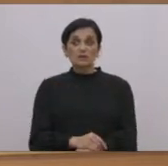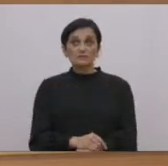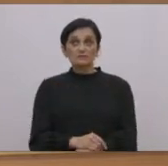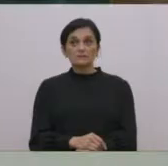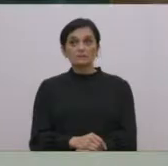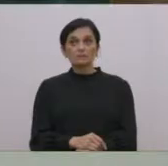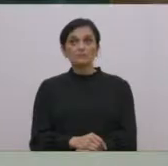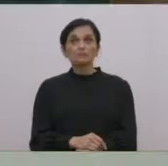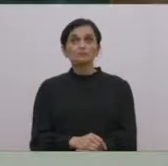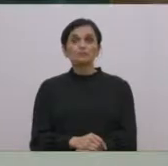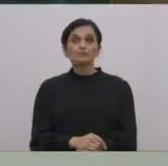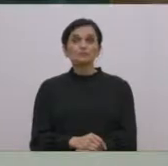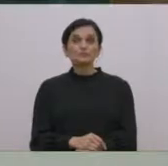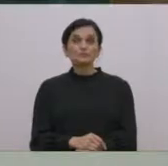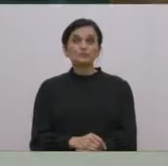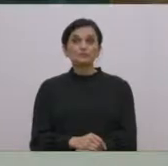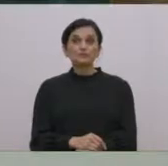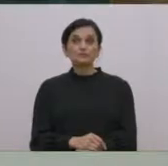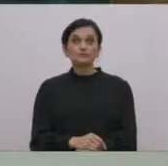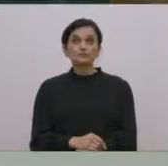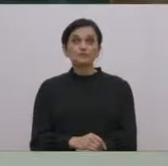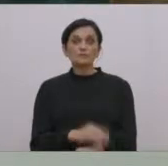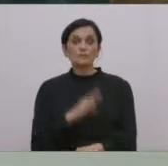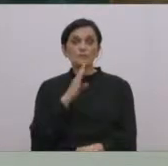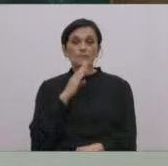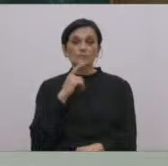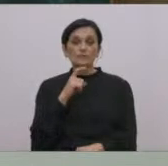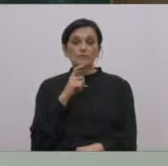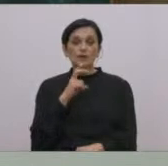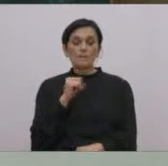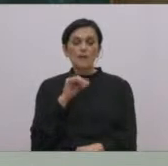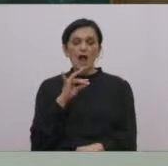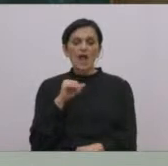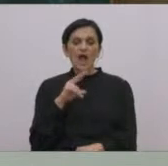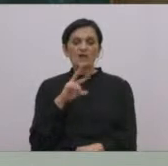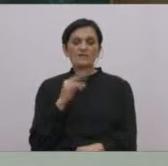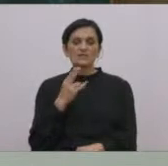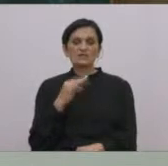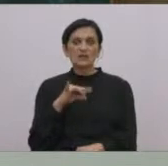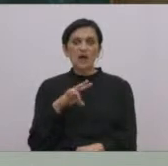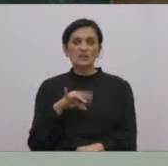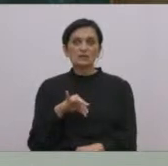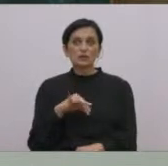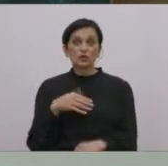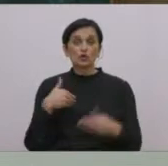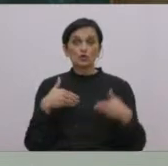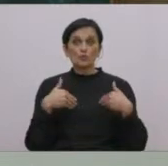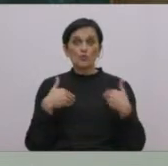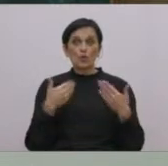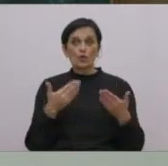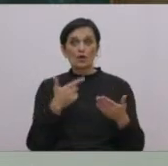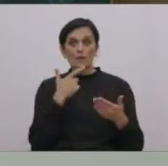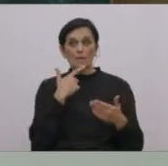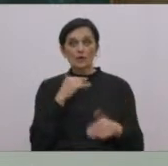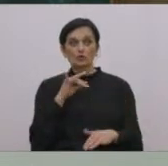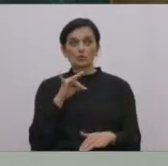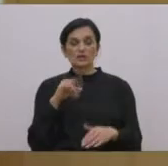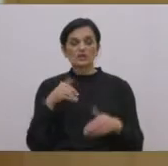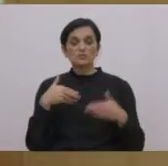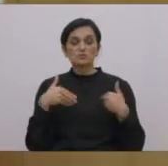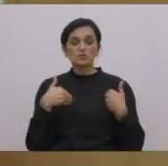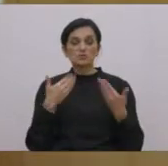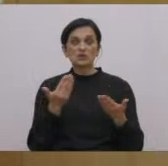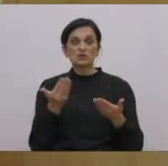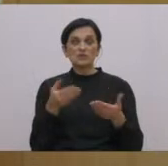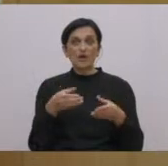ქავტორ ბაია კვიციანი. მოგესალმებით, ბატონ ირაკლი, მივესალმებით